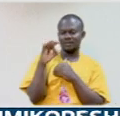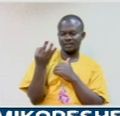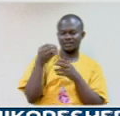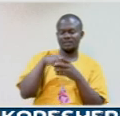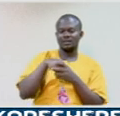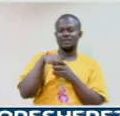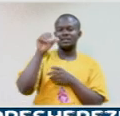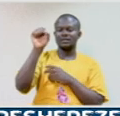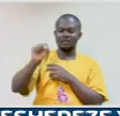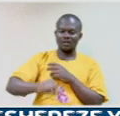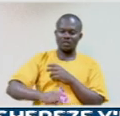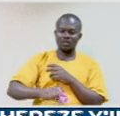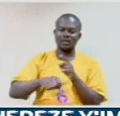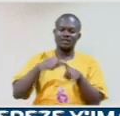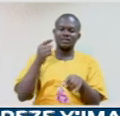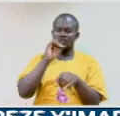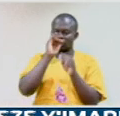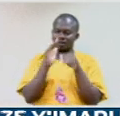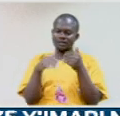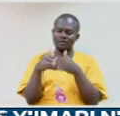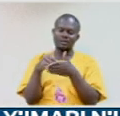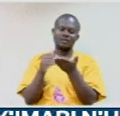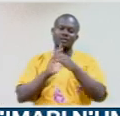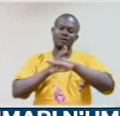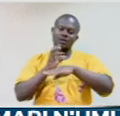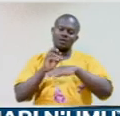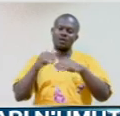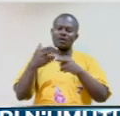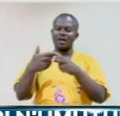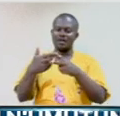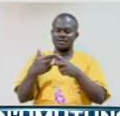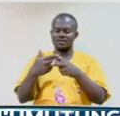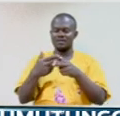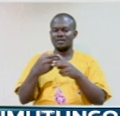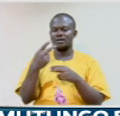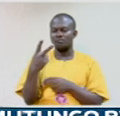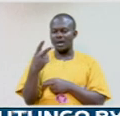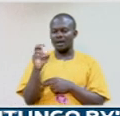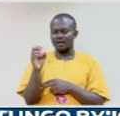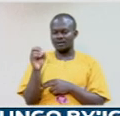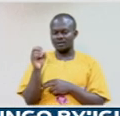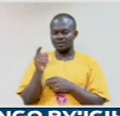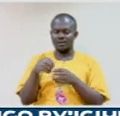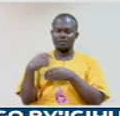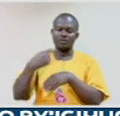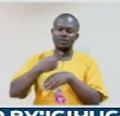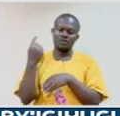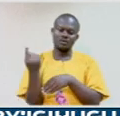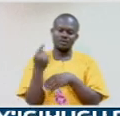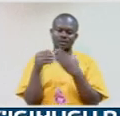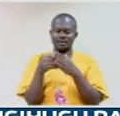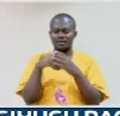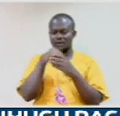zigize intara y'Amajyepfo hicwe Abatutsi barenga cyangwa bakabakaba gato 200,000 mu munsi umwe gusa,